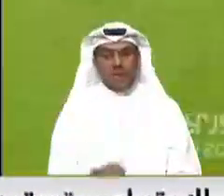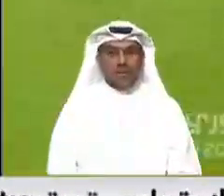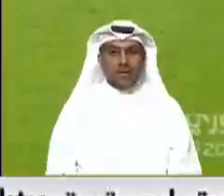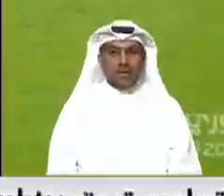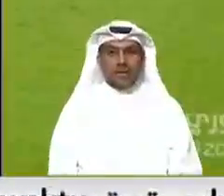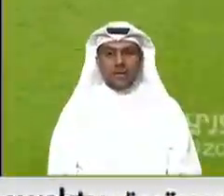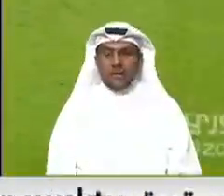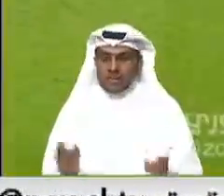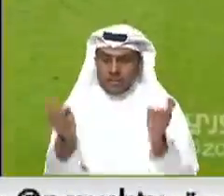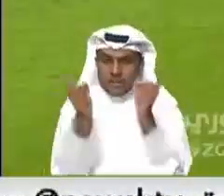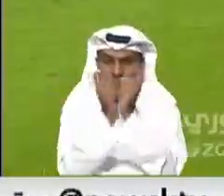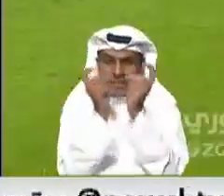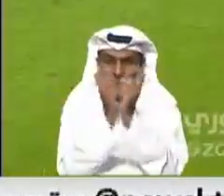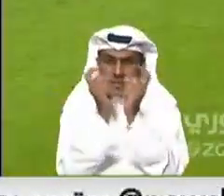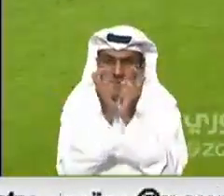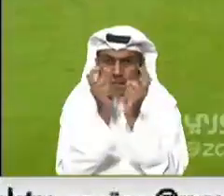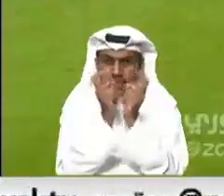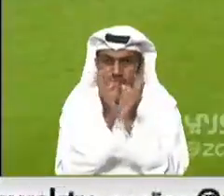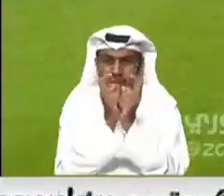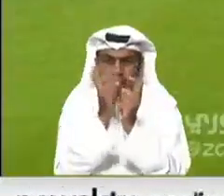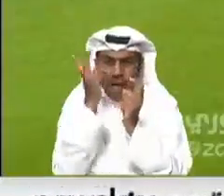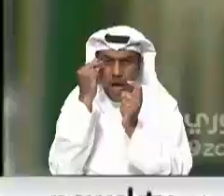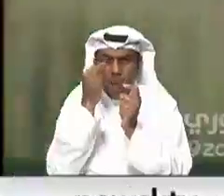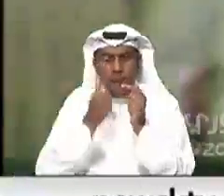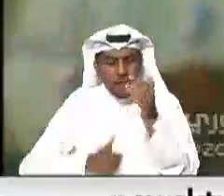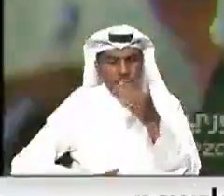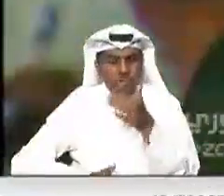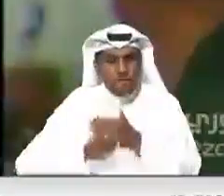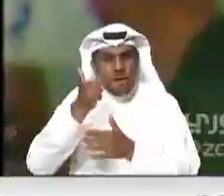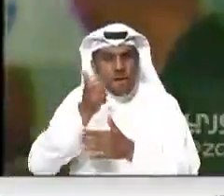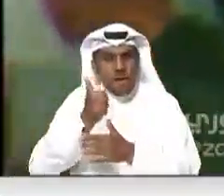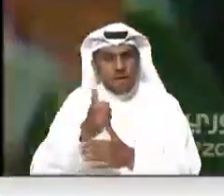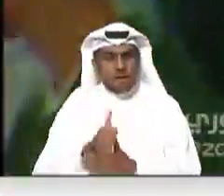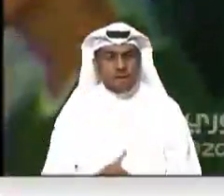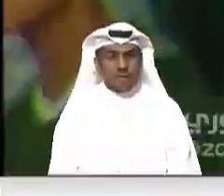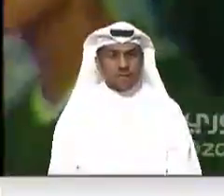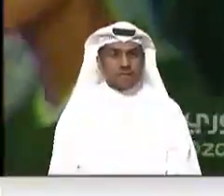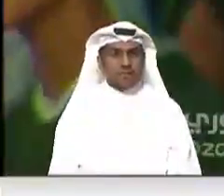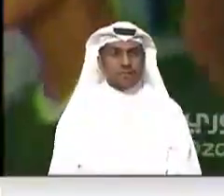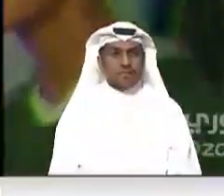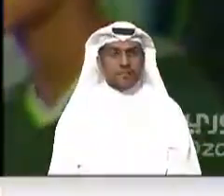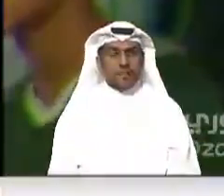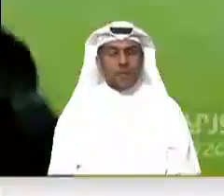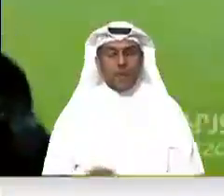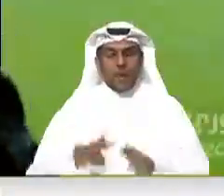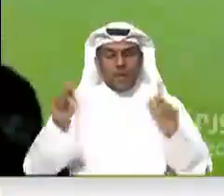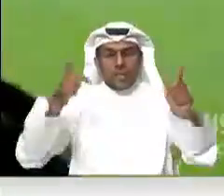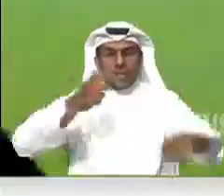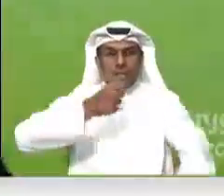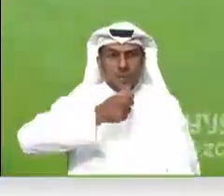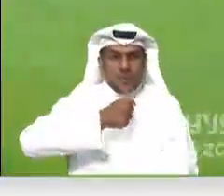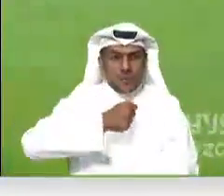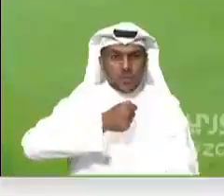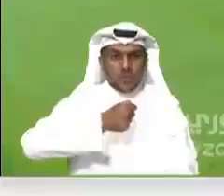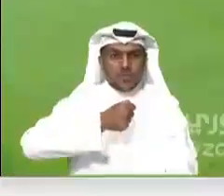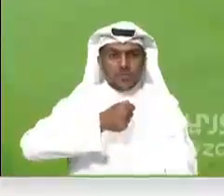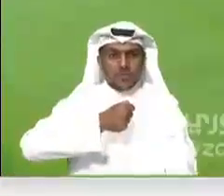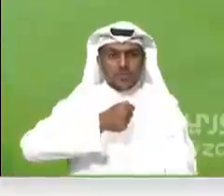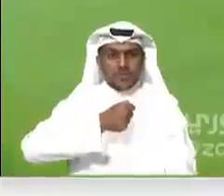المنافسه بقوه على لقبه دوري زين الممتاز رائد الشمري لتلفزيون دوله